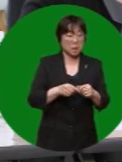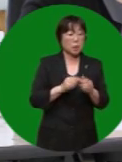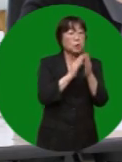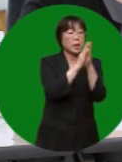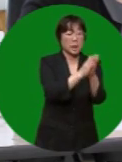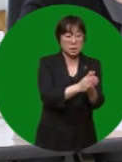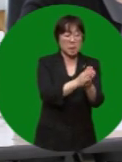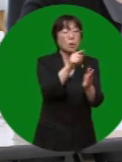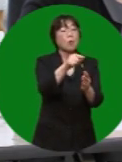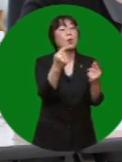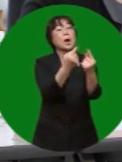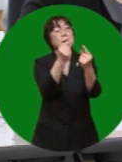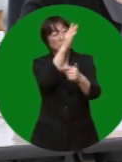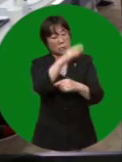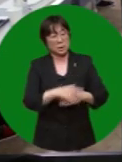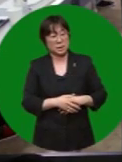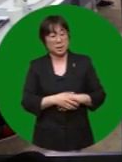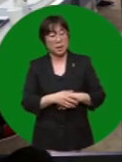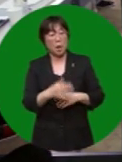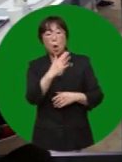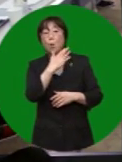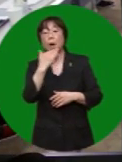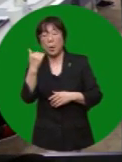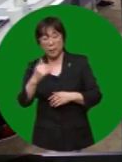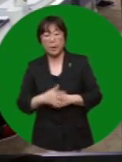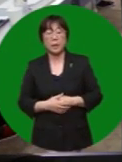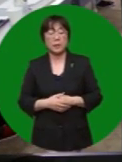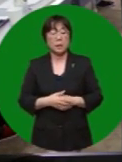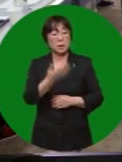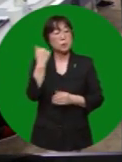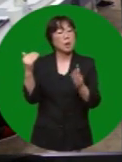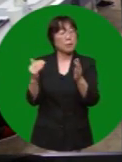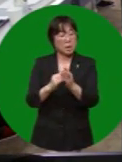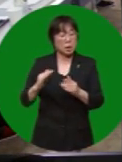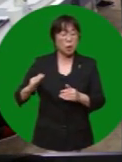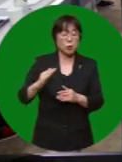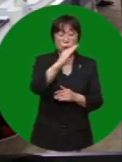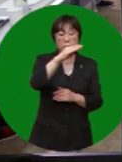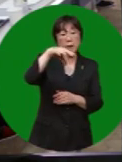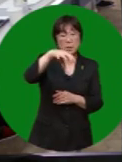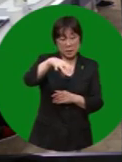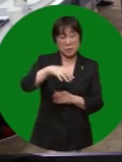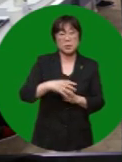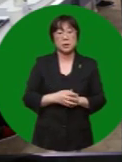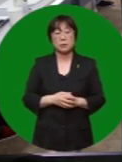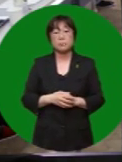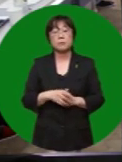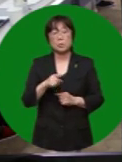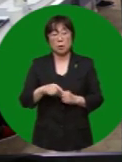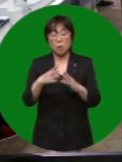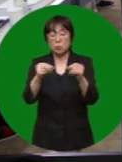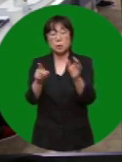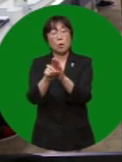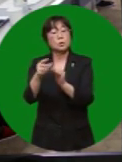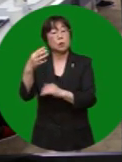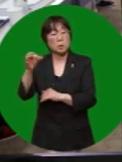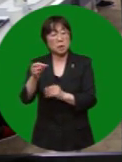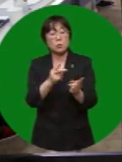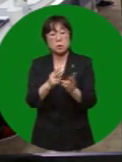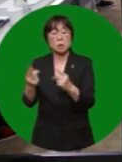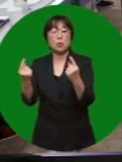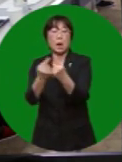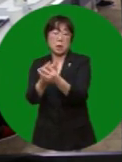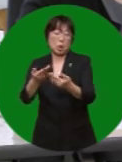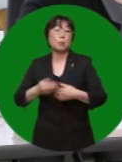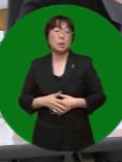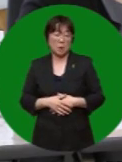こういった点を回収してくれと。実は我々の方でもそれまでは休憩者地、そこを国の補助金の制度を変えて